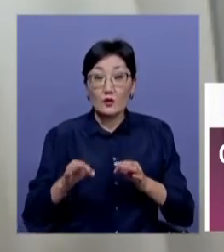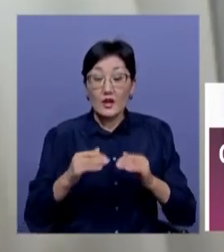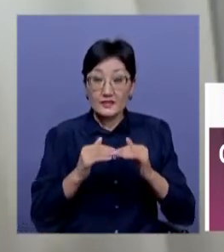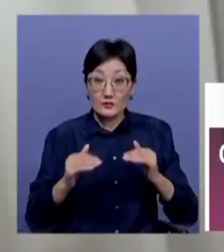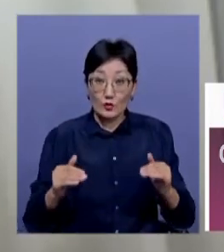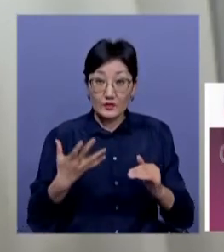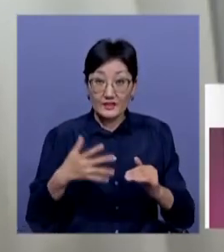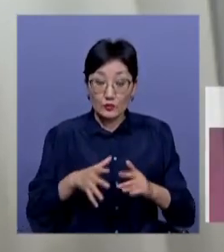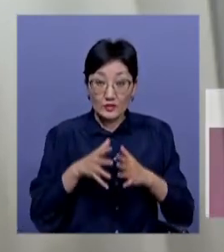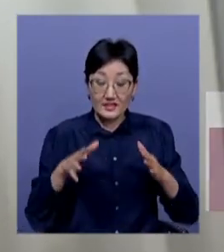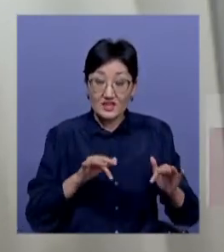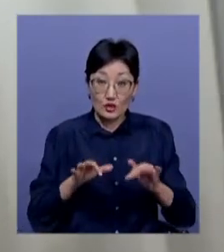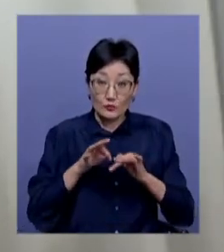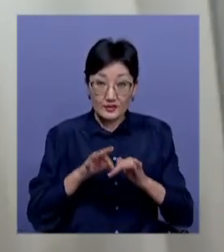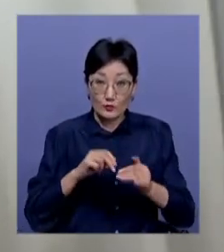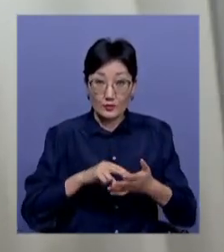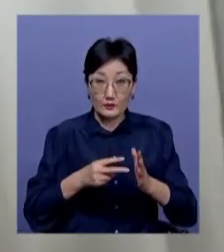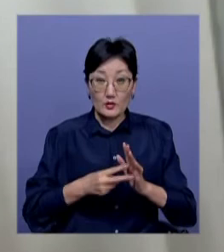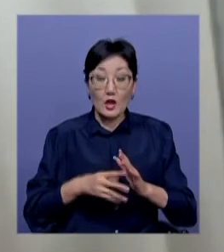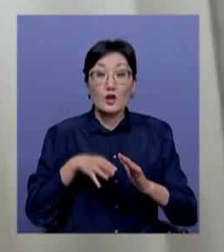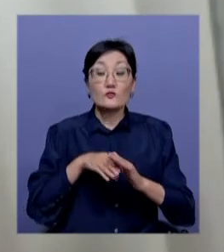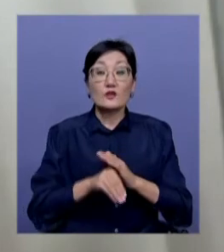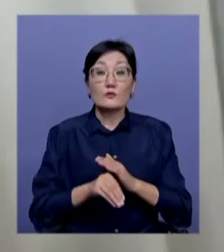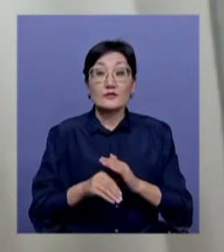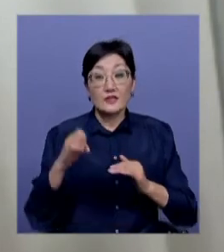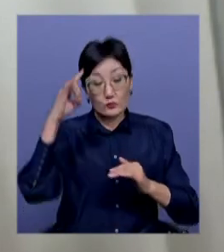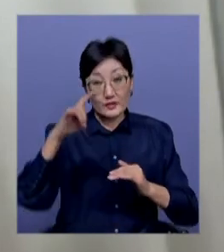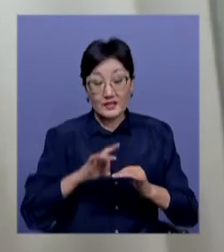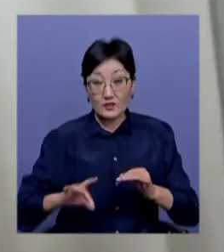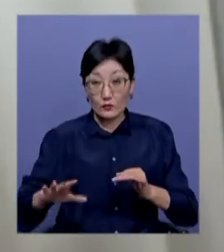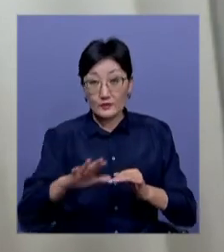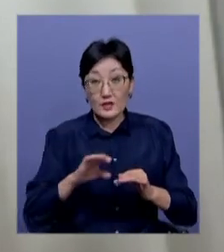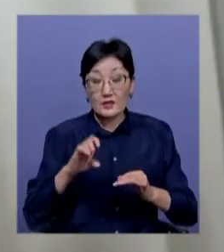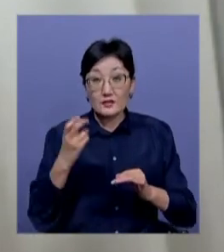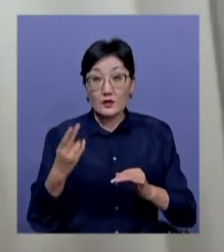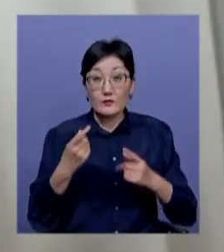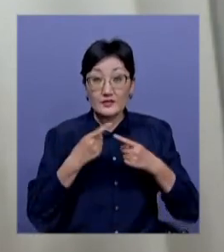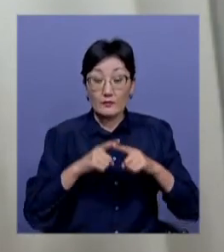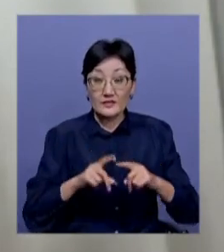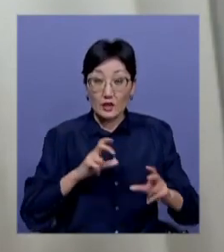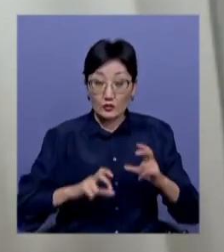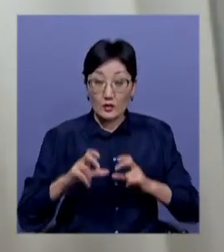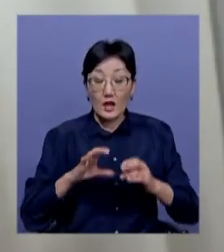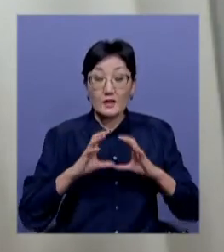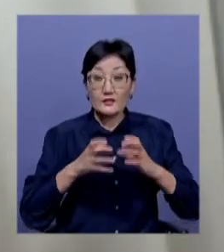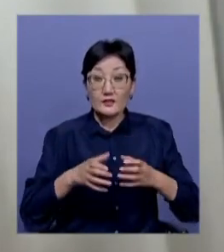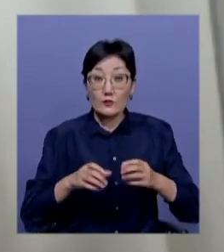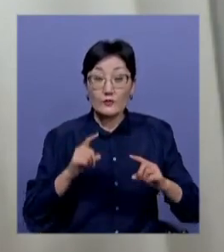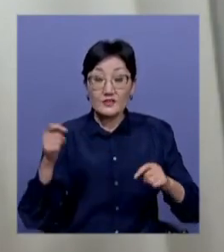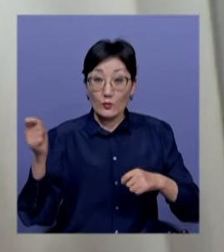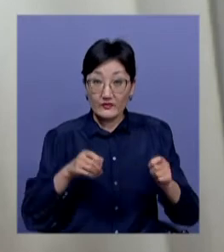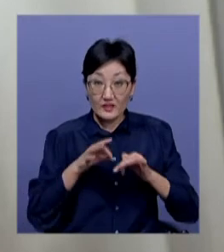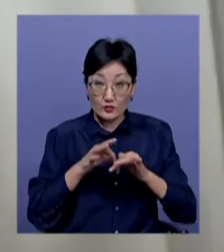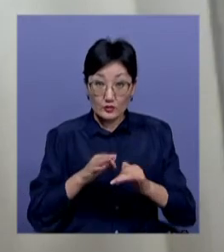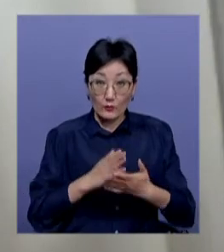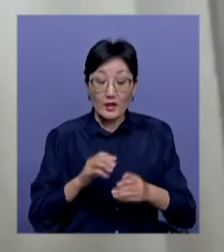деңгейлерде 50-ден астам шара өткізу көзделген. Соның шеңберінде Қазақстан Республикасы ұлттық инженерлік академиясы халықаралық конференция өткізіп